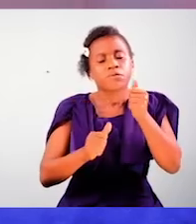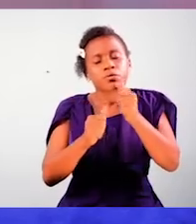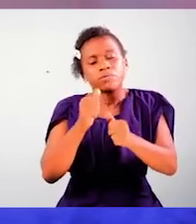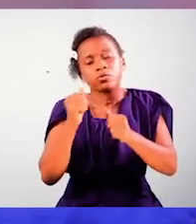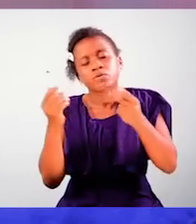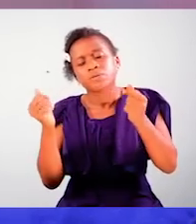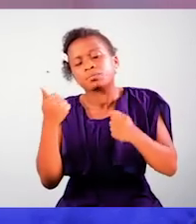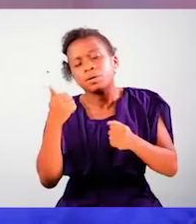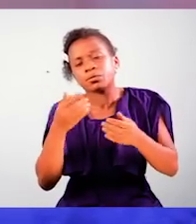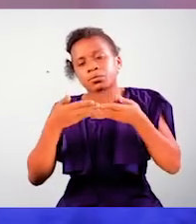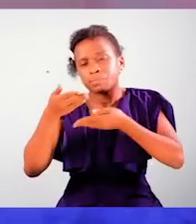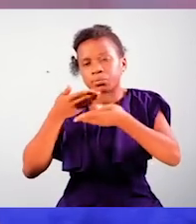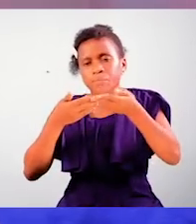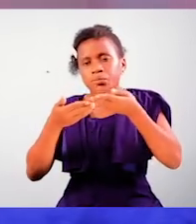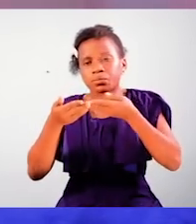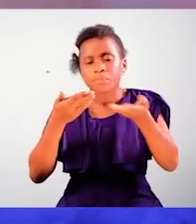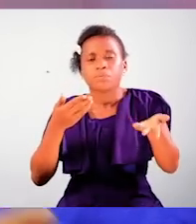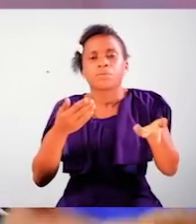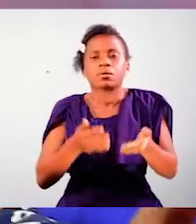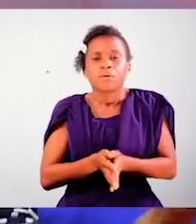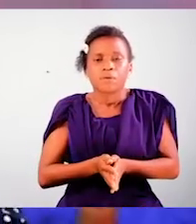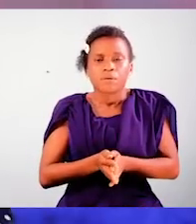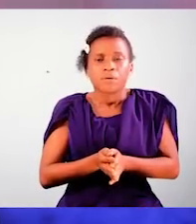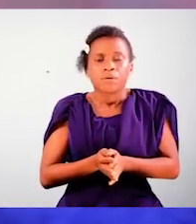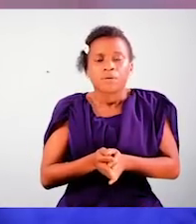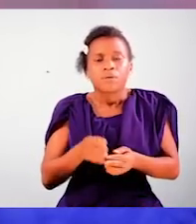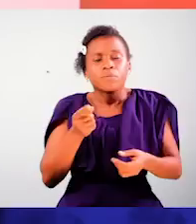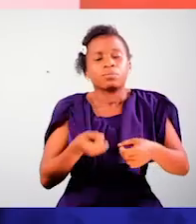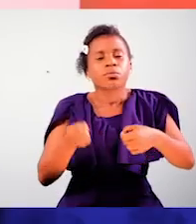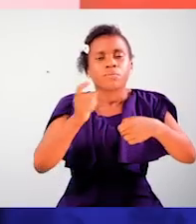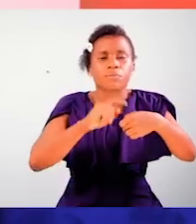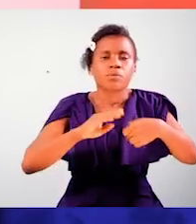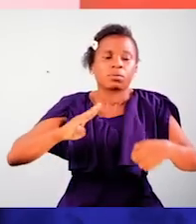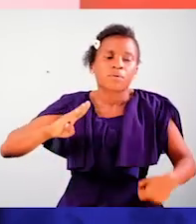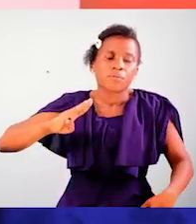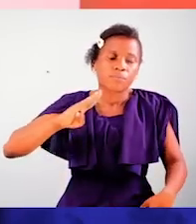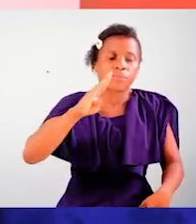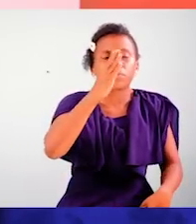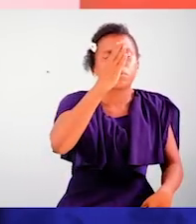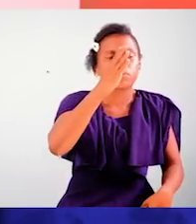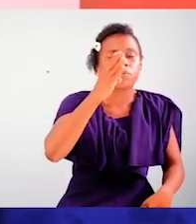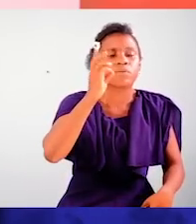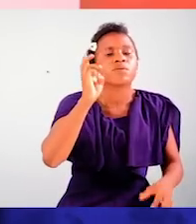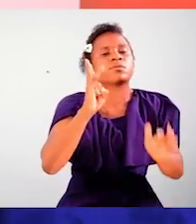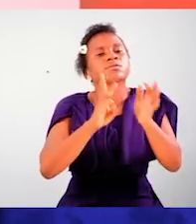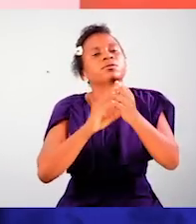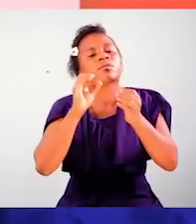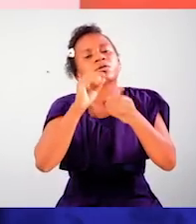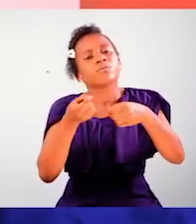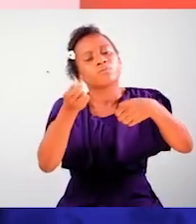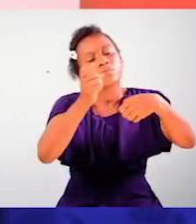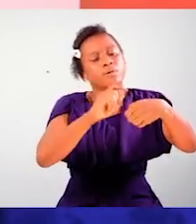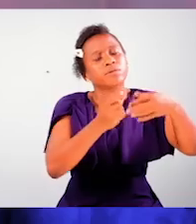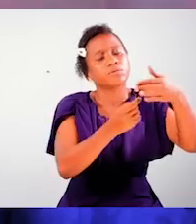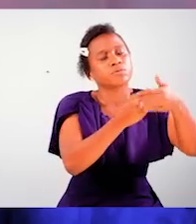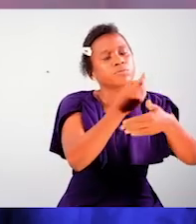Wewe unaongeza bilioni 80 toka bilioni 30 na. Sasa swali la msingi litakuja kwako Bante.